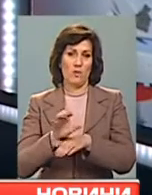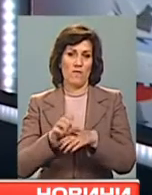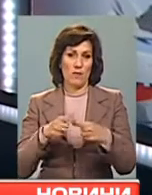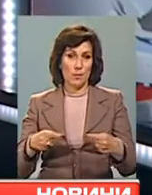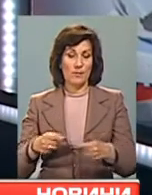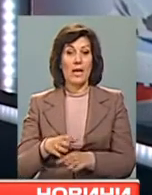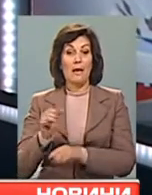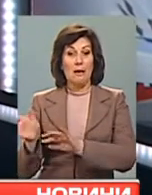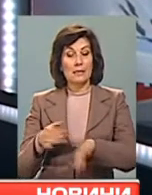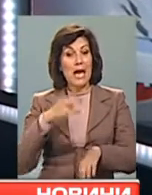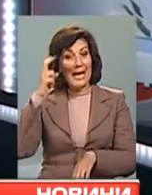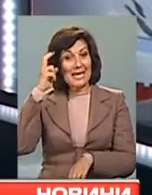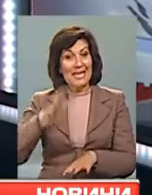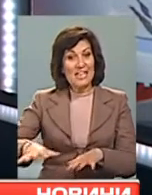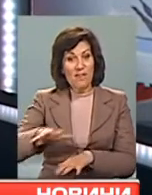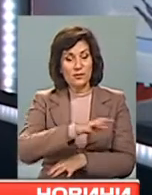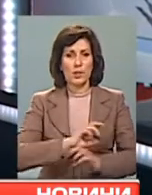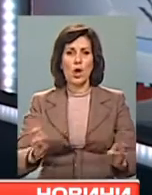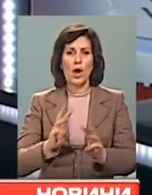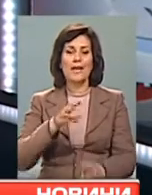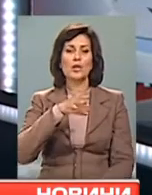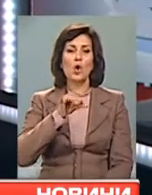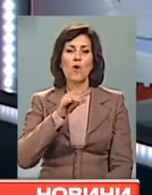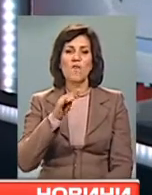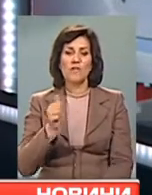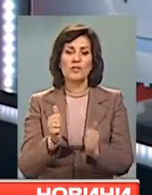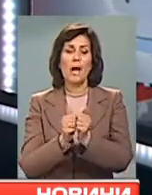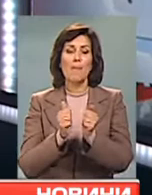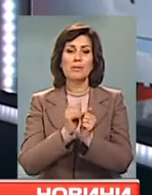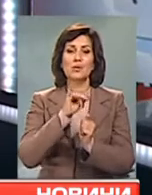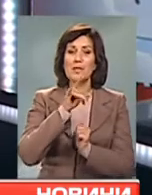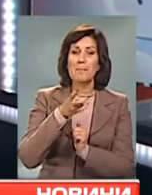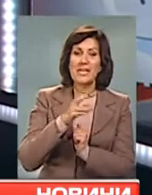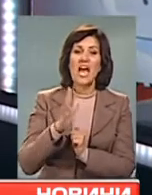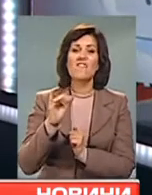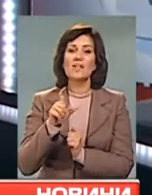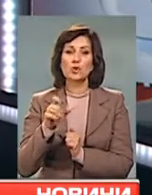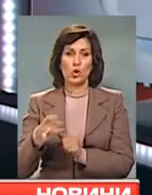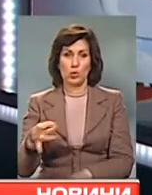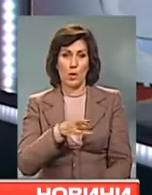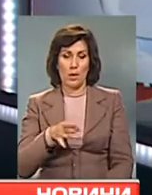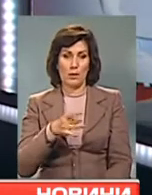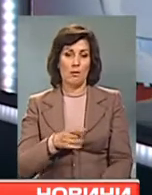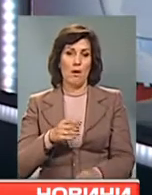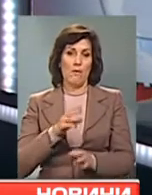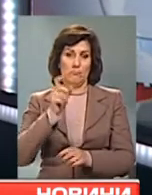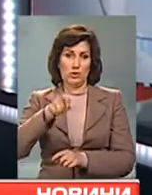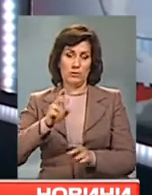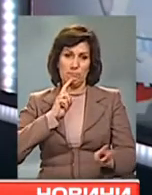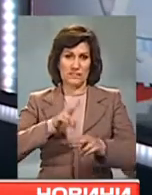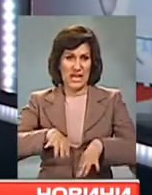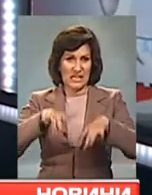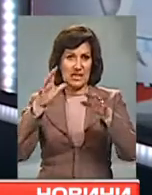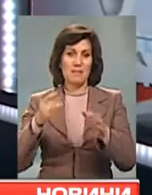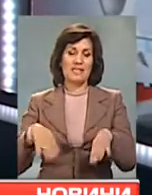На Київщині горять торфовища, чадять поля поблизу Ірпеня і у Вишгородському районі. Жителі скаржаться на дим і зачиняють вікна, а рятувальники